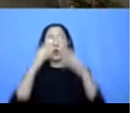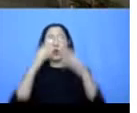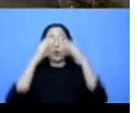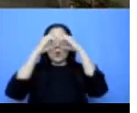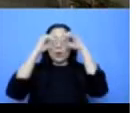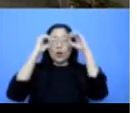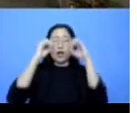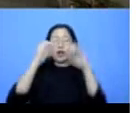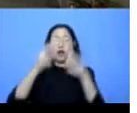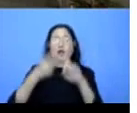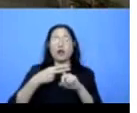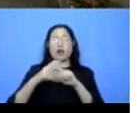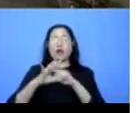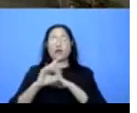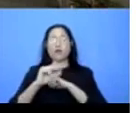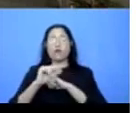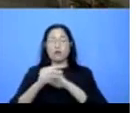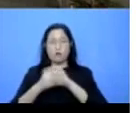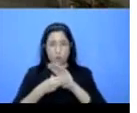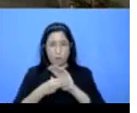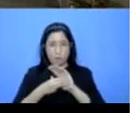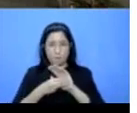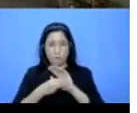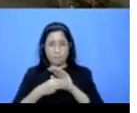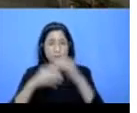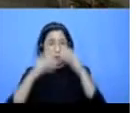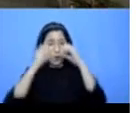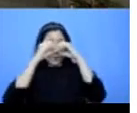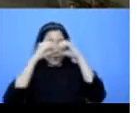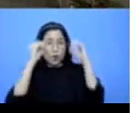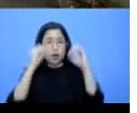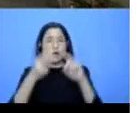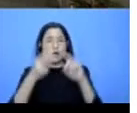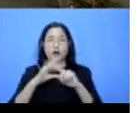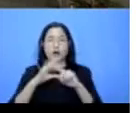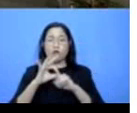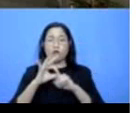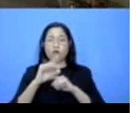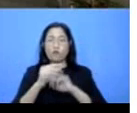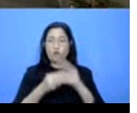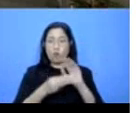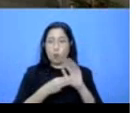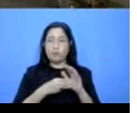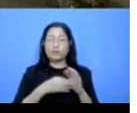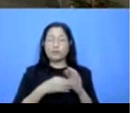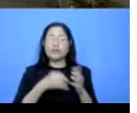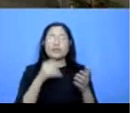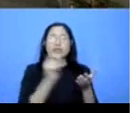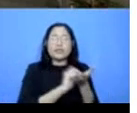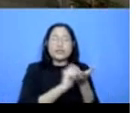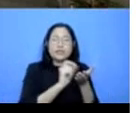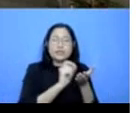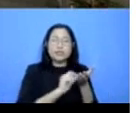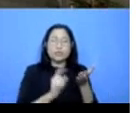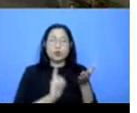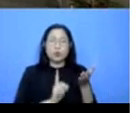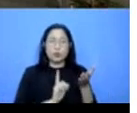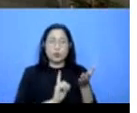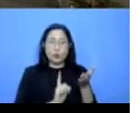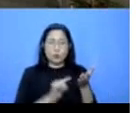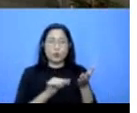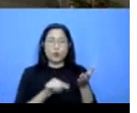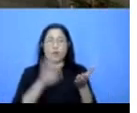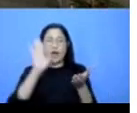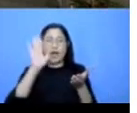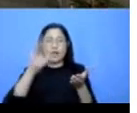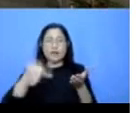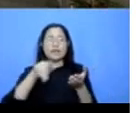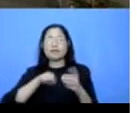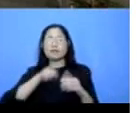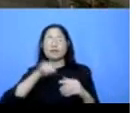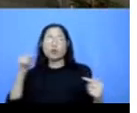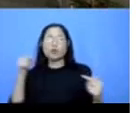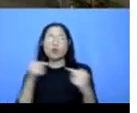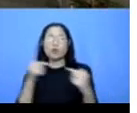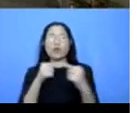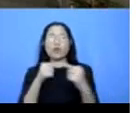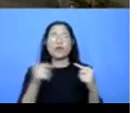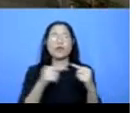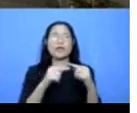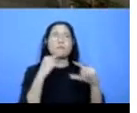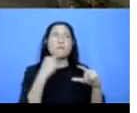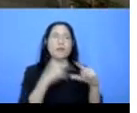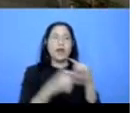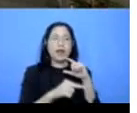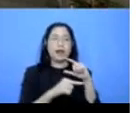nanti akan menghubungi Bapak dan Ibu yang menjadi pemenang di email yang benar. Jadi silakan Bapak Ibu sudah melihat di chatnya